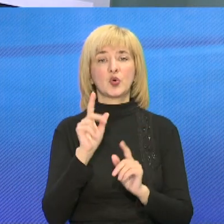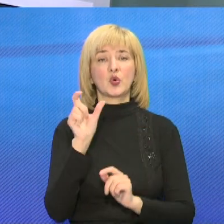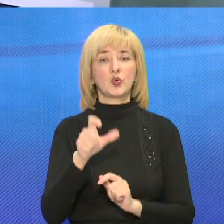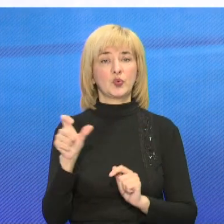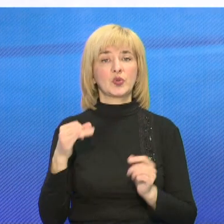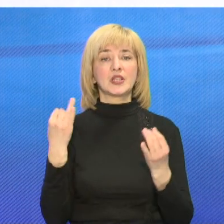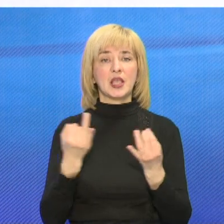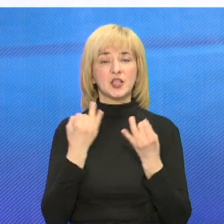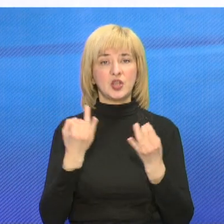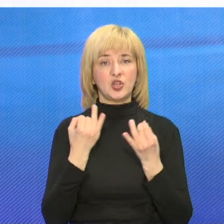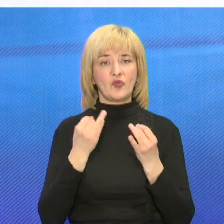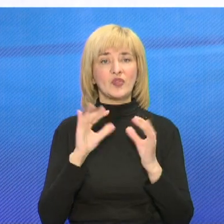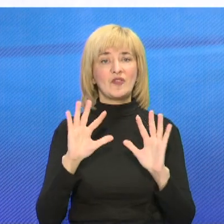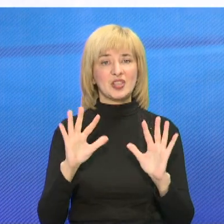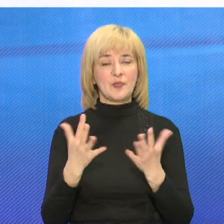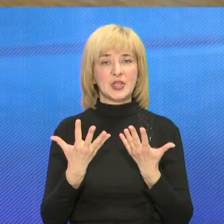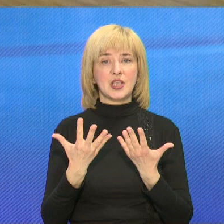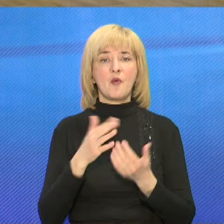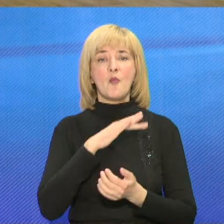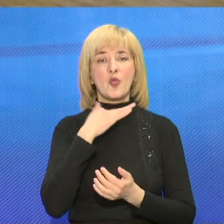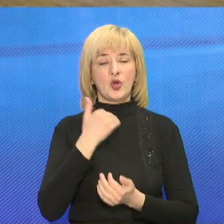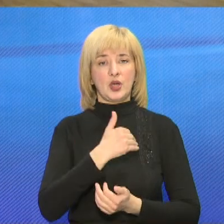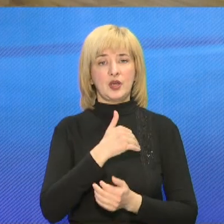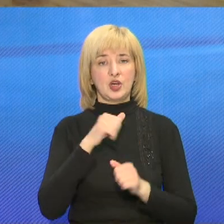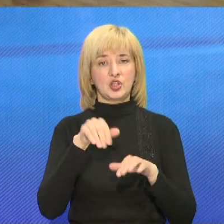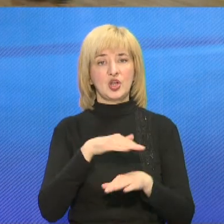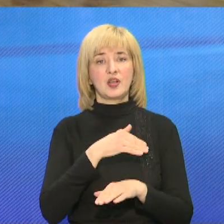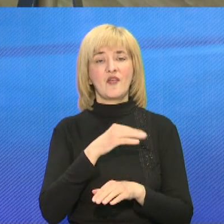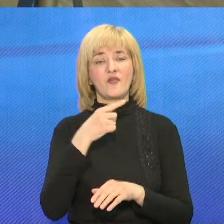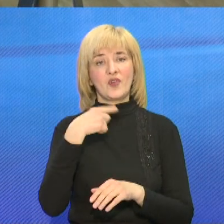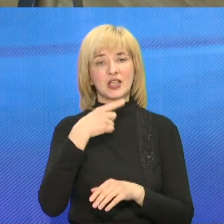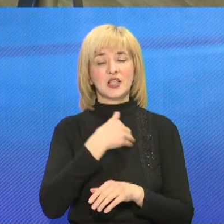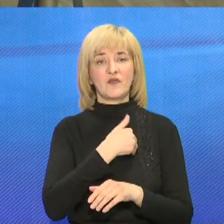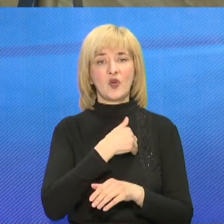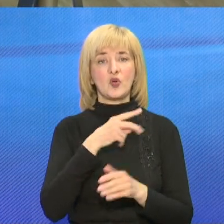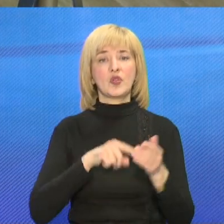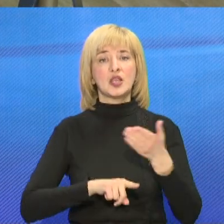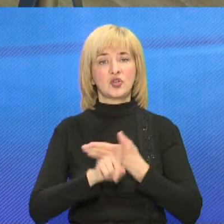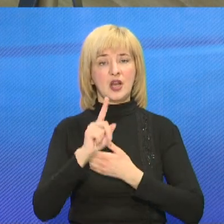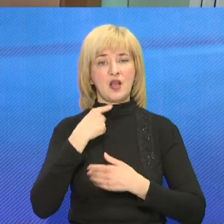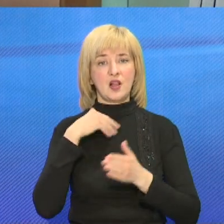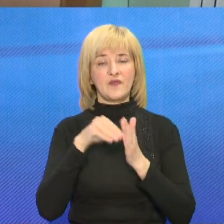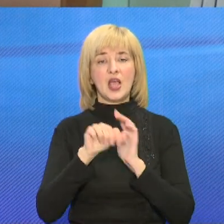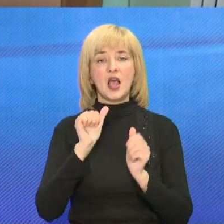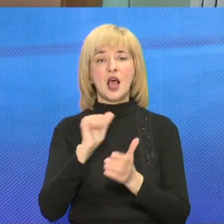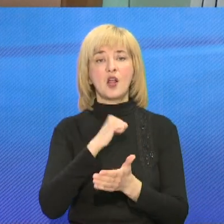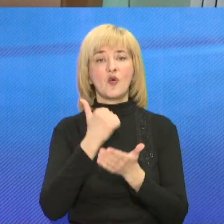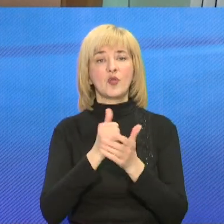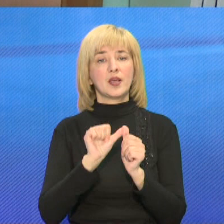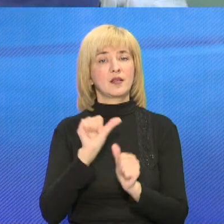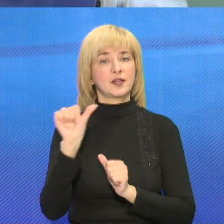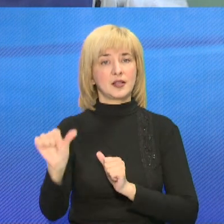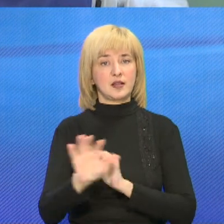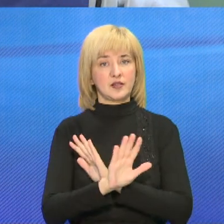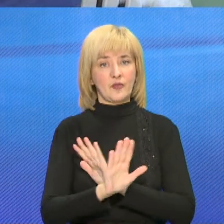грамадско-політичной подеи. Многие вырашили выказать свою волю на самом старте голосования. Головное не застаться у боку и унести особистый